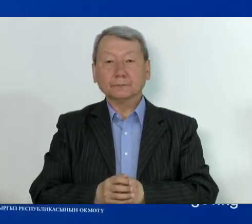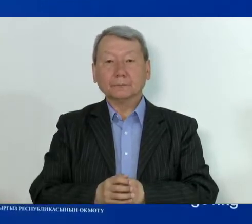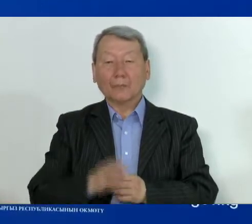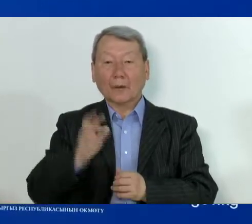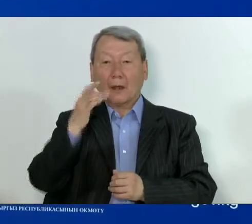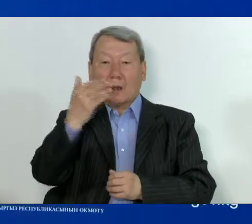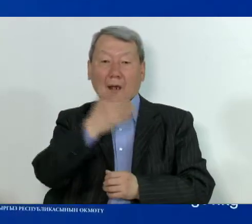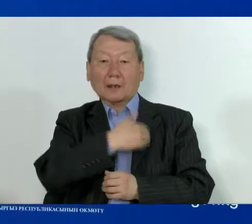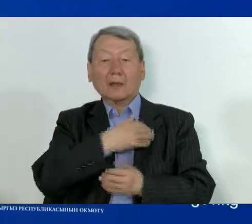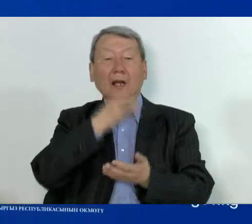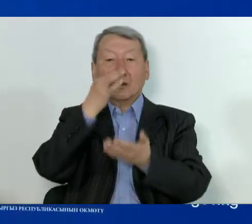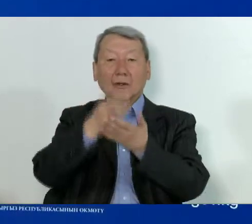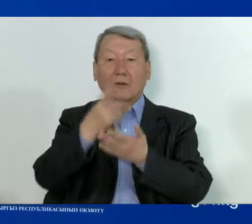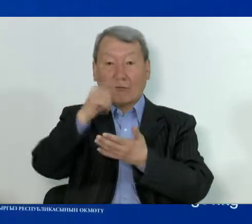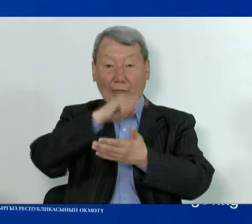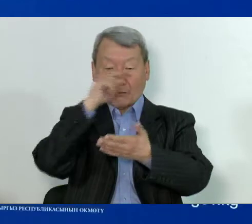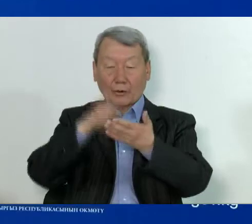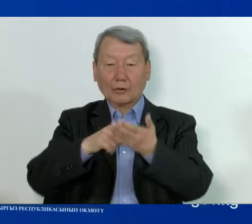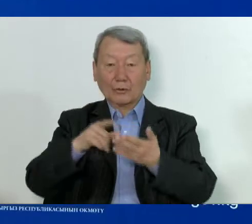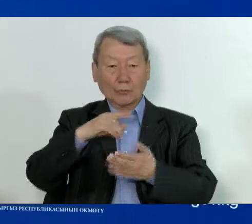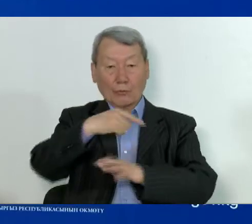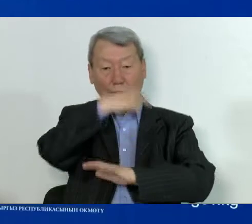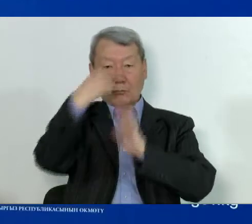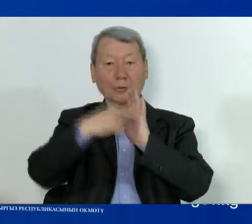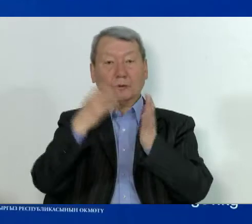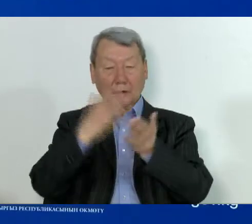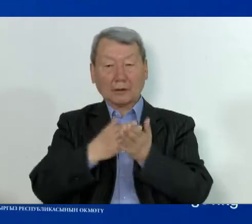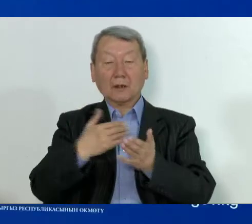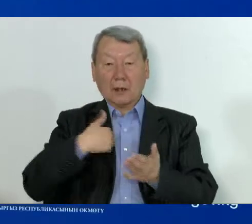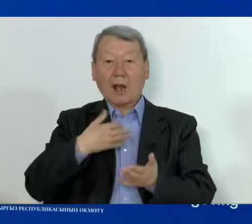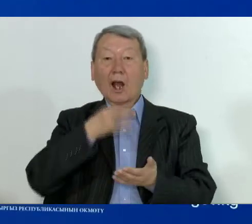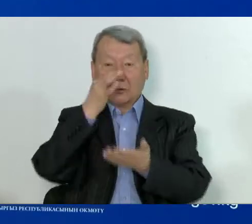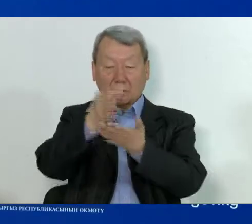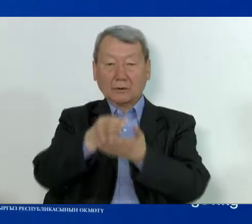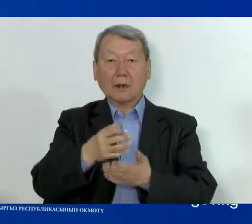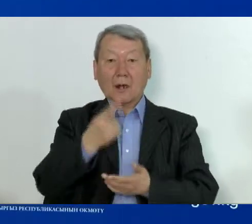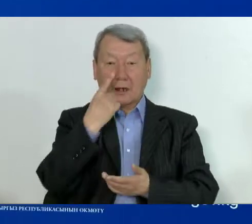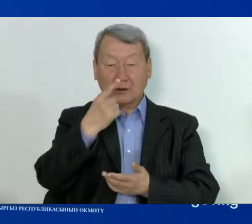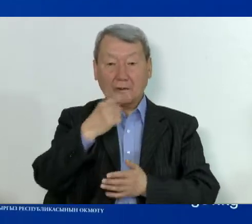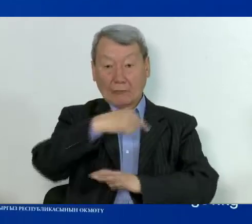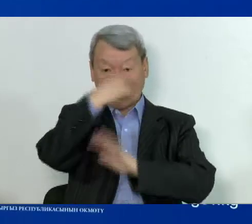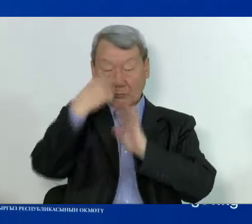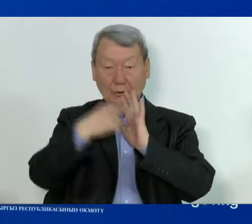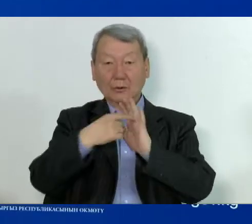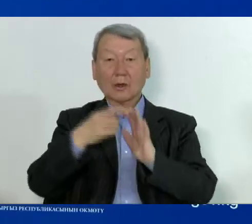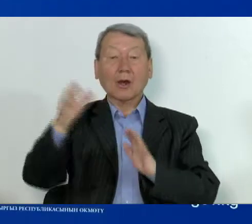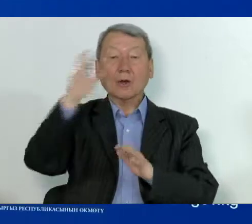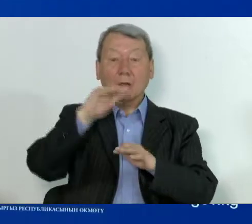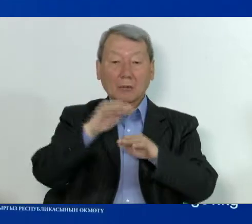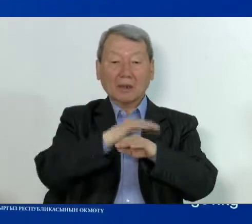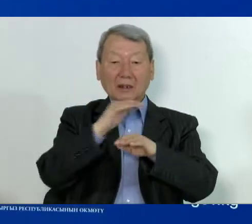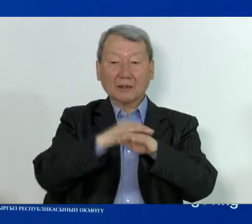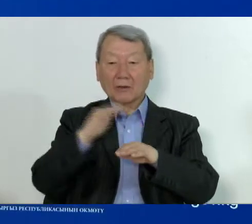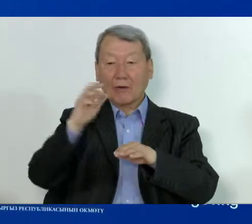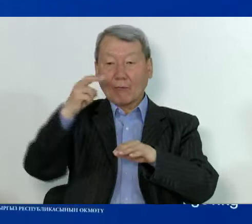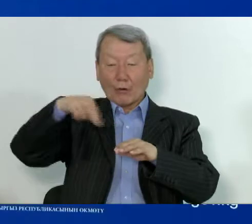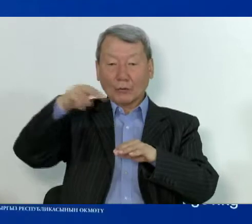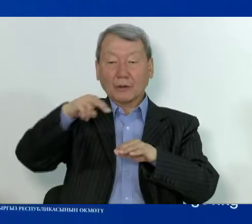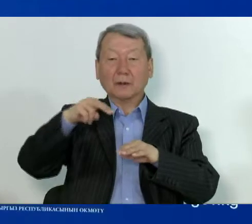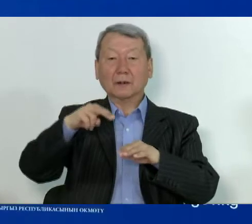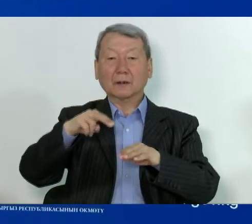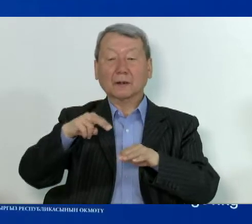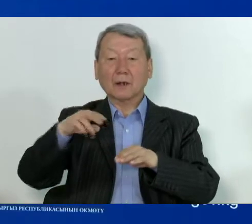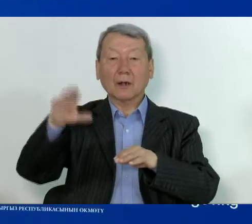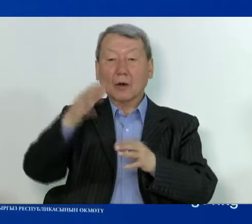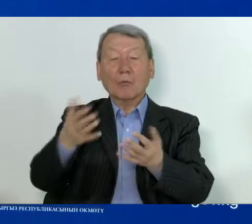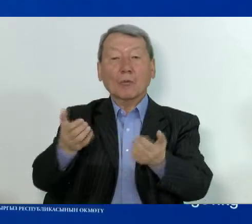Хотел бы ответить на некоторые вопросы, часто задаваемые. Вот один из таких, значит, благотворительные фонды